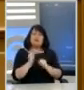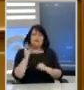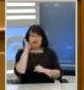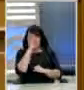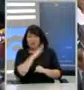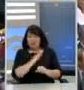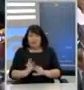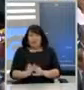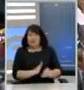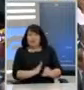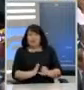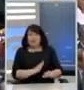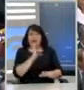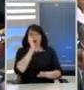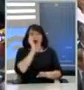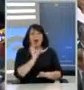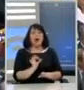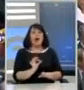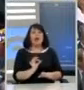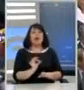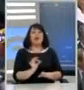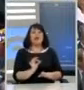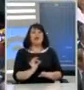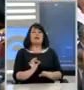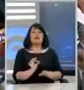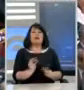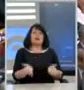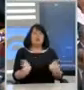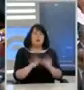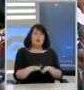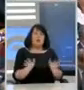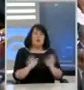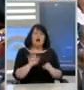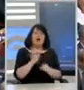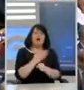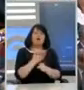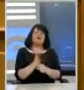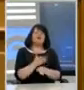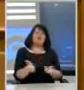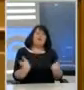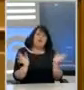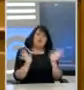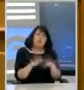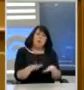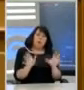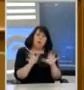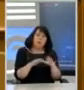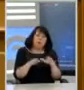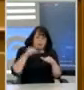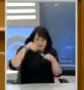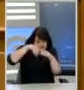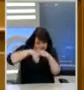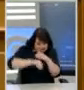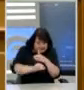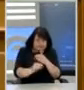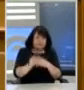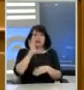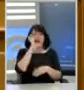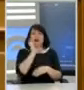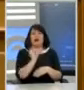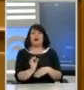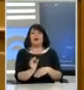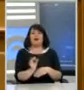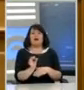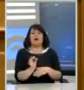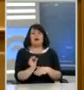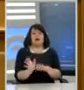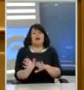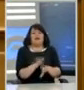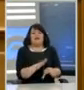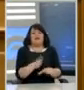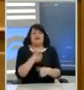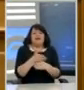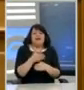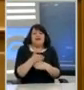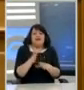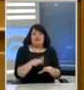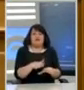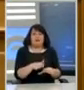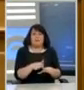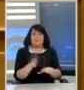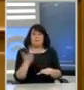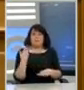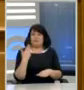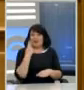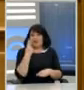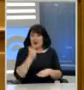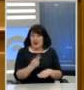αλήθεια μέσα στα ερείπια που η ίδια δημιούργησε. Τα δεδομένα των τελευταίων 30